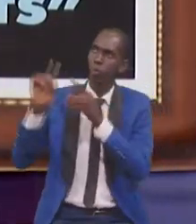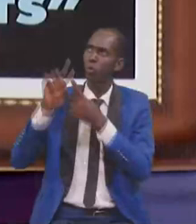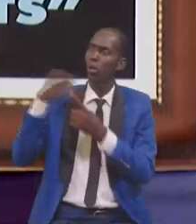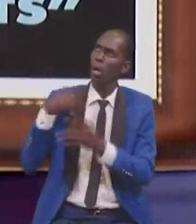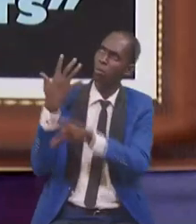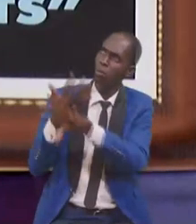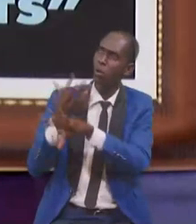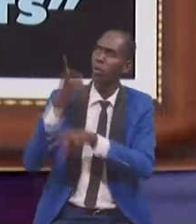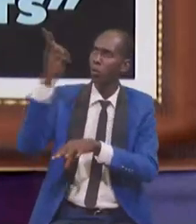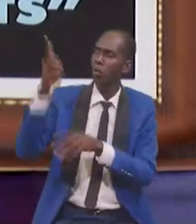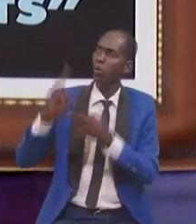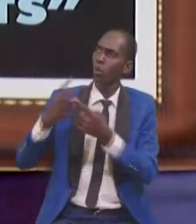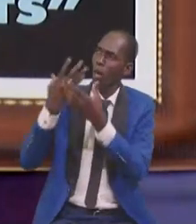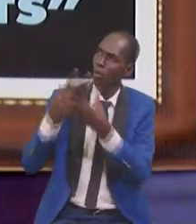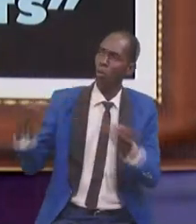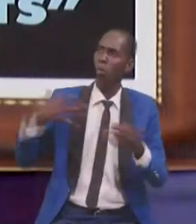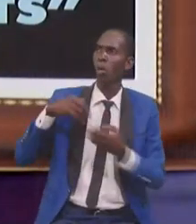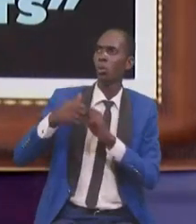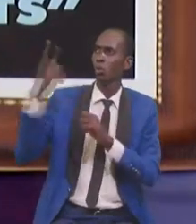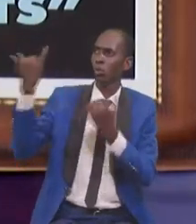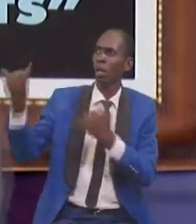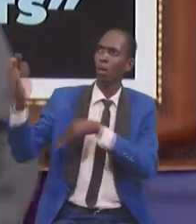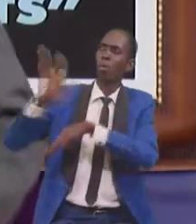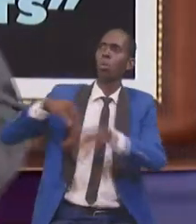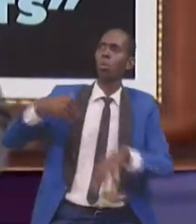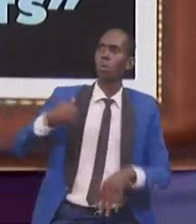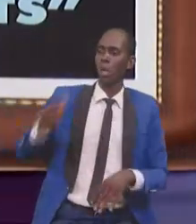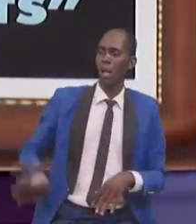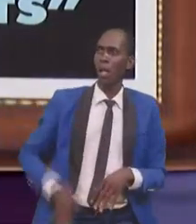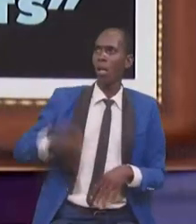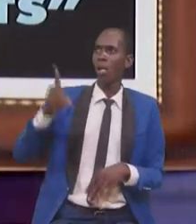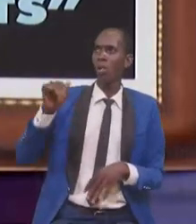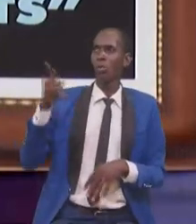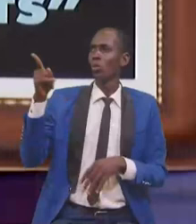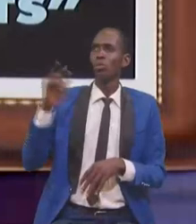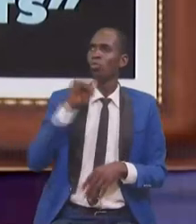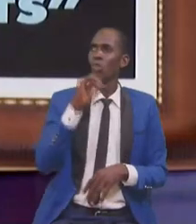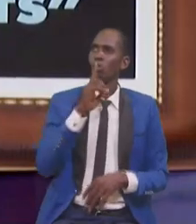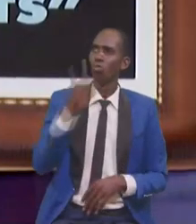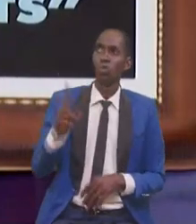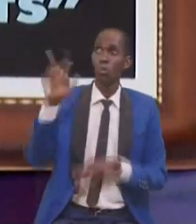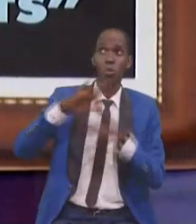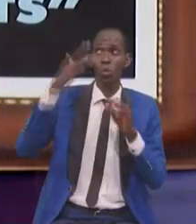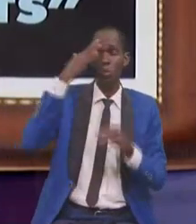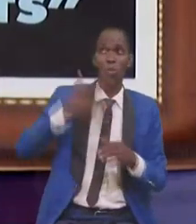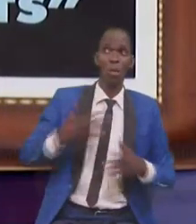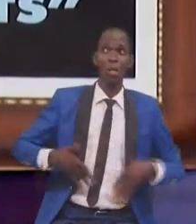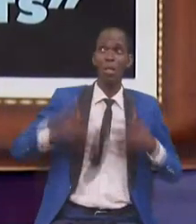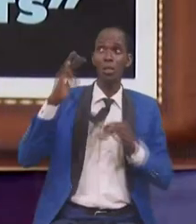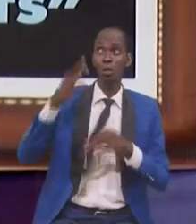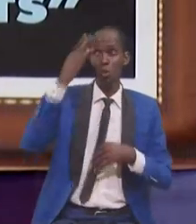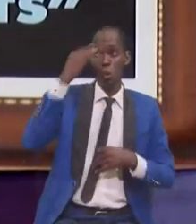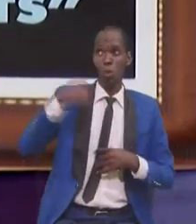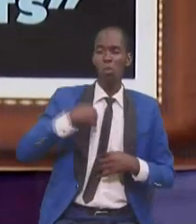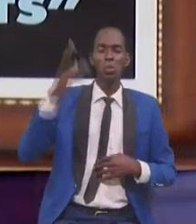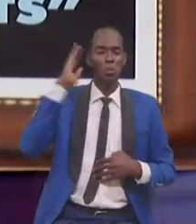supplie de me faire ceci, et tu m'appelles chien. Cela ne peut jamais être vrai. Tu ne connais pas ma vie, tu ne me connais pas. Si tu me